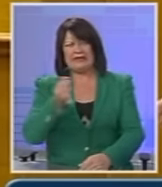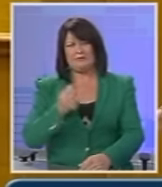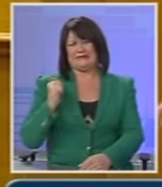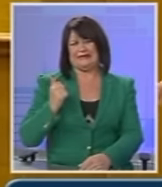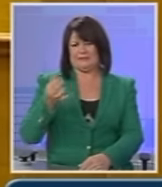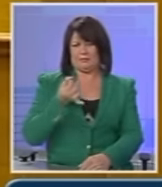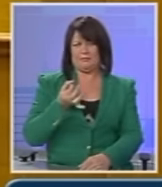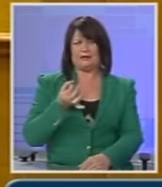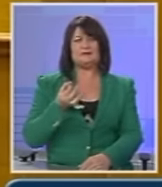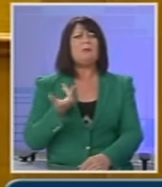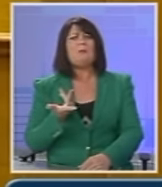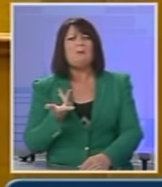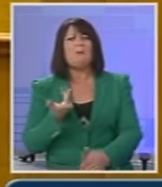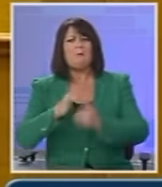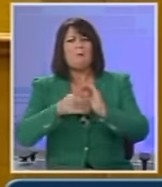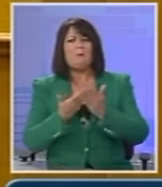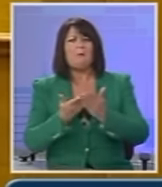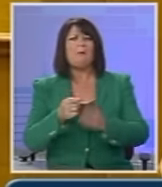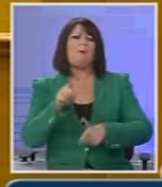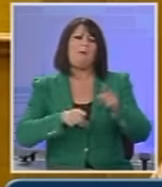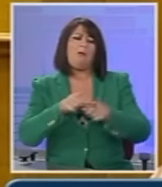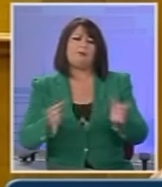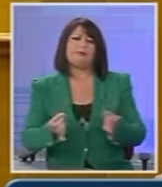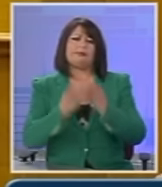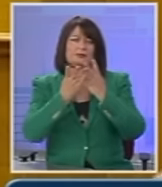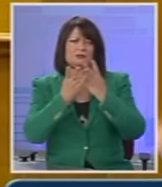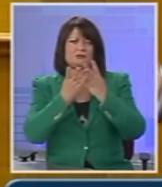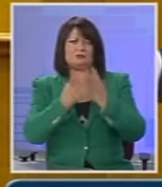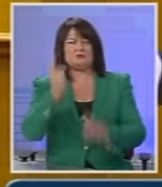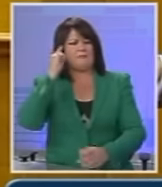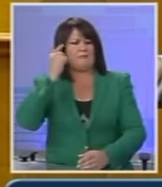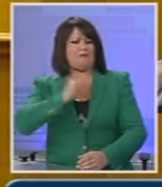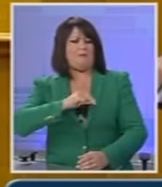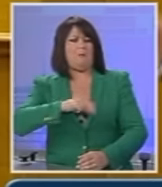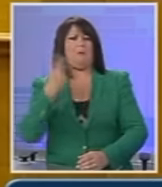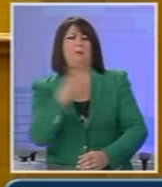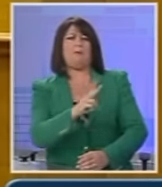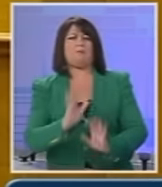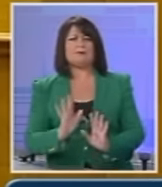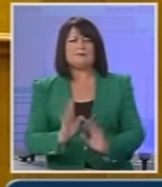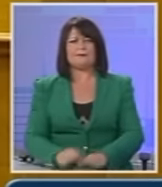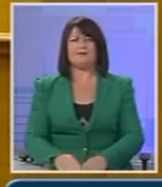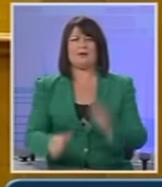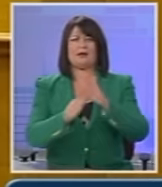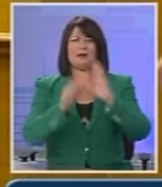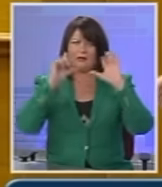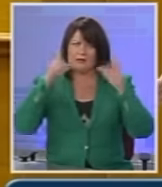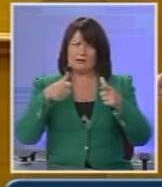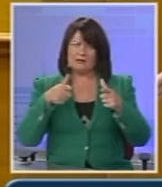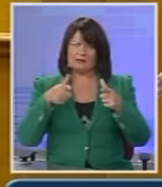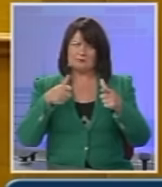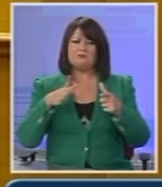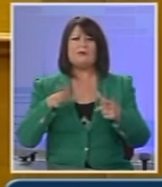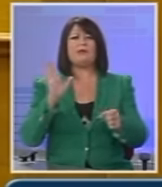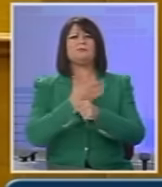χθες, επενδύετε μόνο στον καιροσκοπισμό, στον πολιτικό καιροσκοπισμό, με την εκλογή Προέδρου Δημοκρατίας για να διαλύσετε